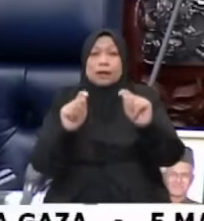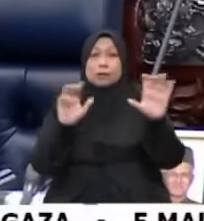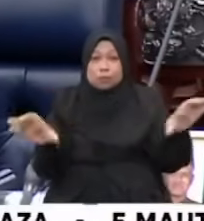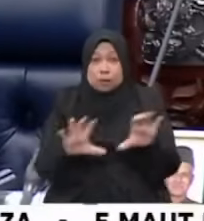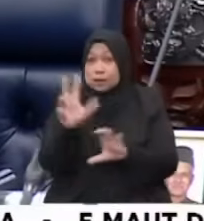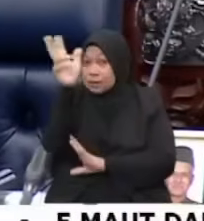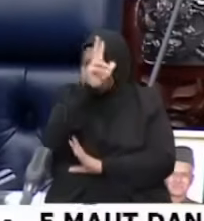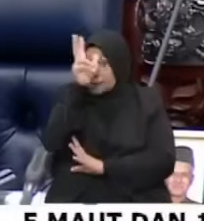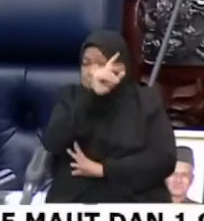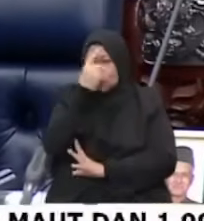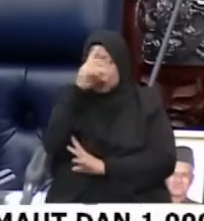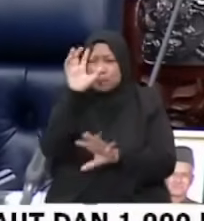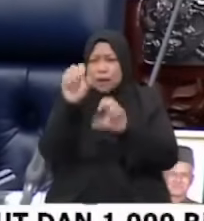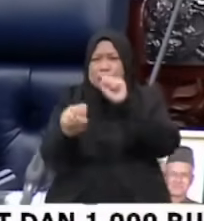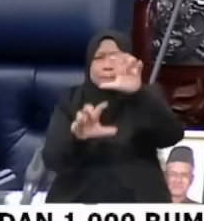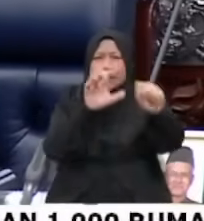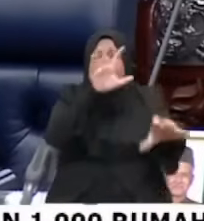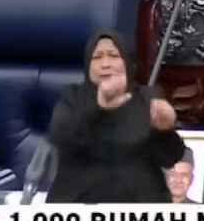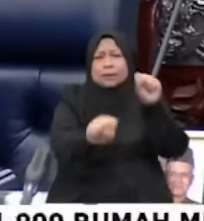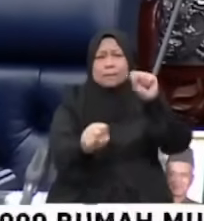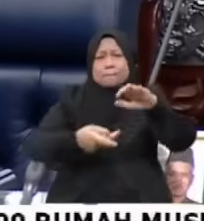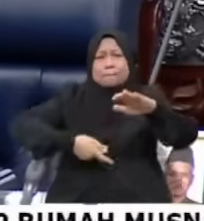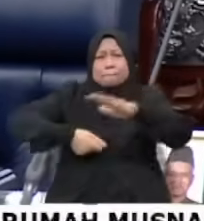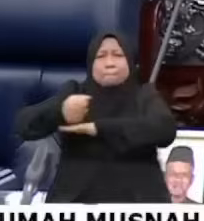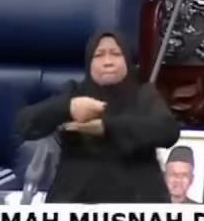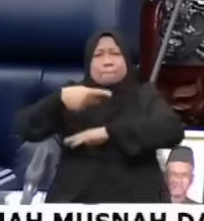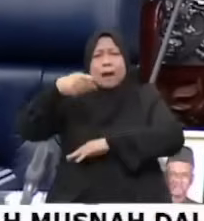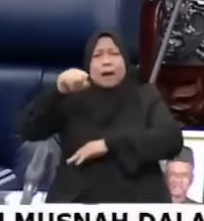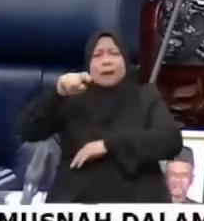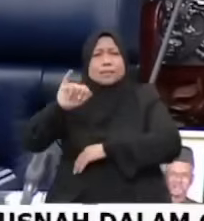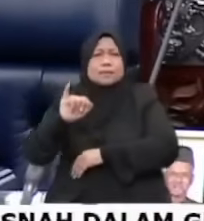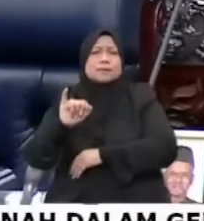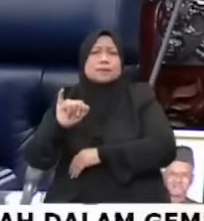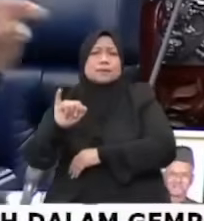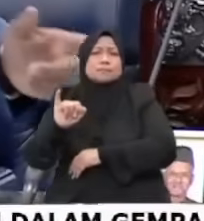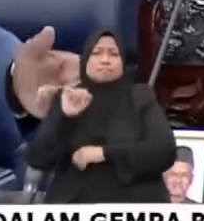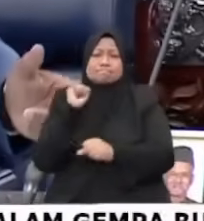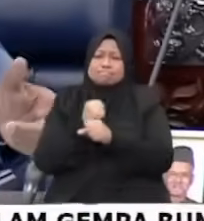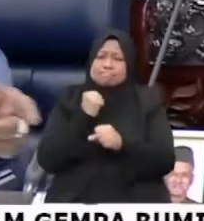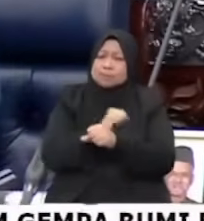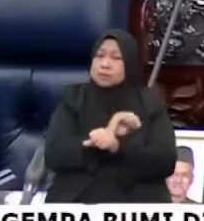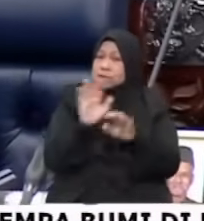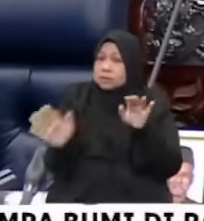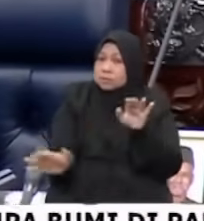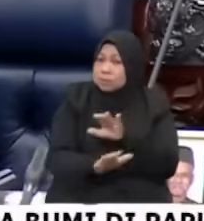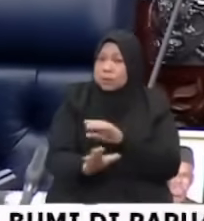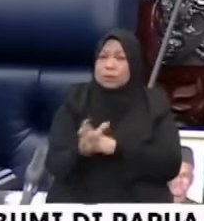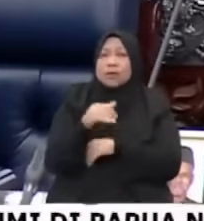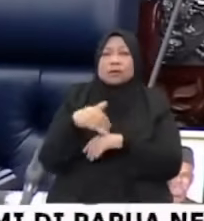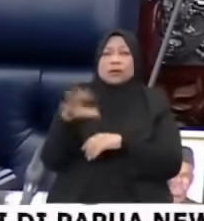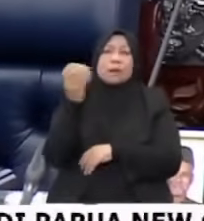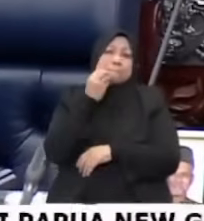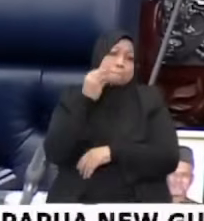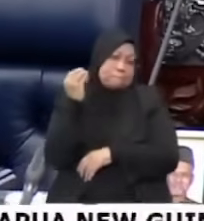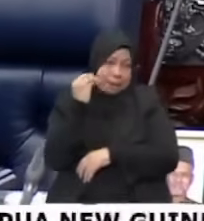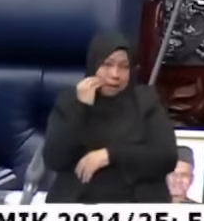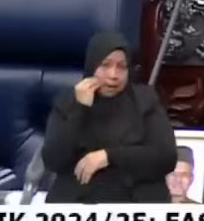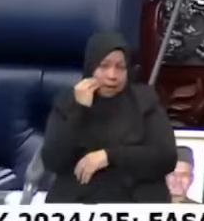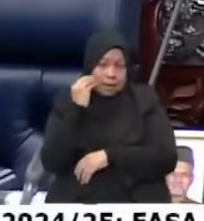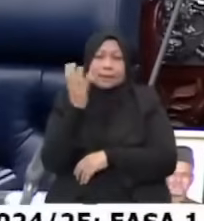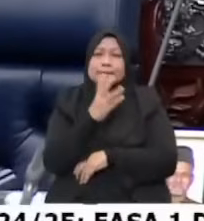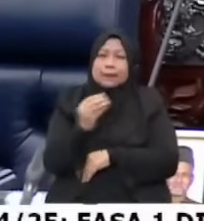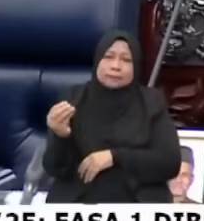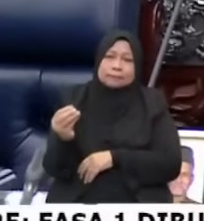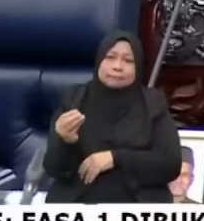kerajaan dalam menangkap pekerja-pekerja Pendatang Asing t yang beja di bawah sana danantar pulang balik